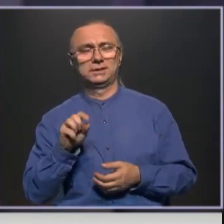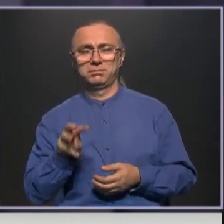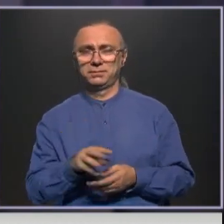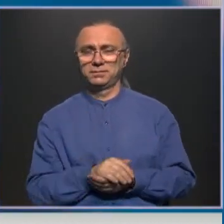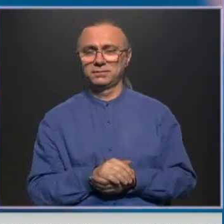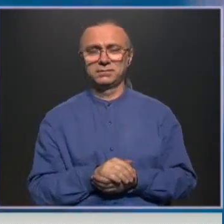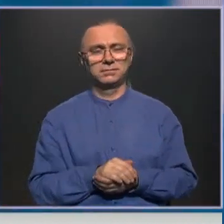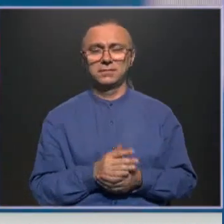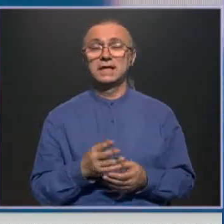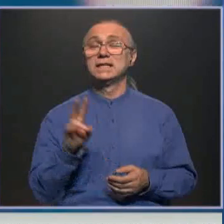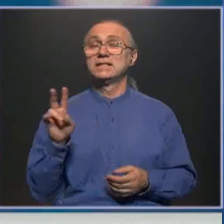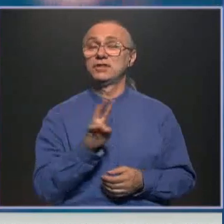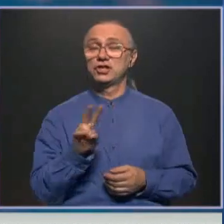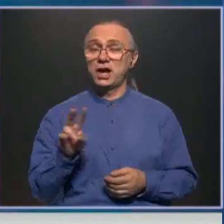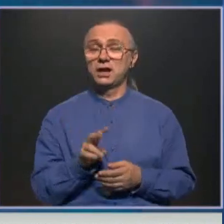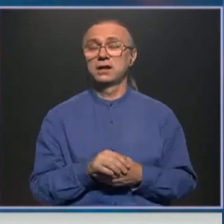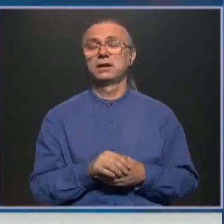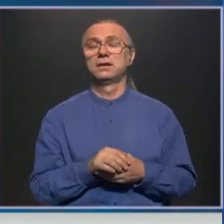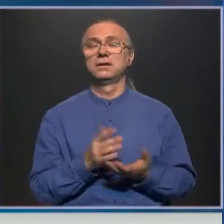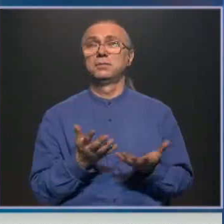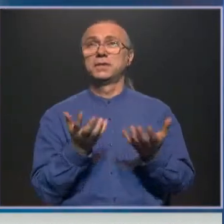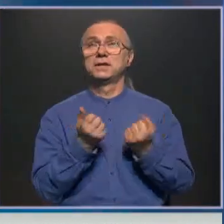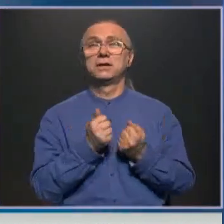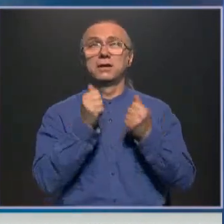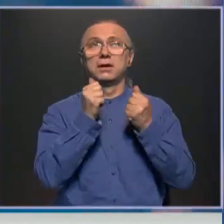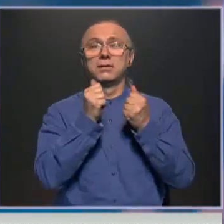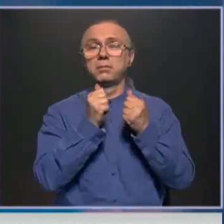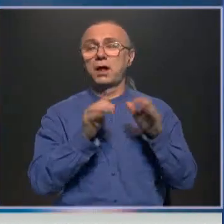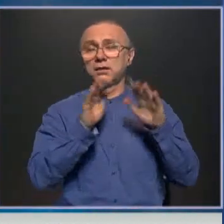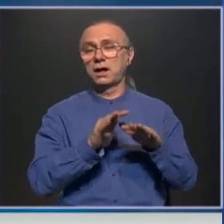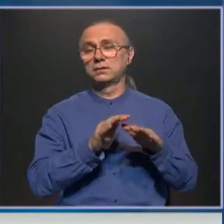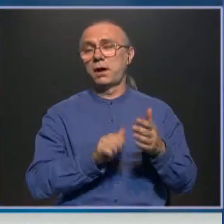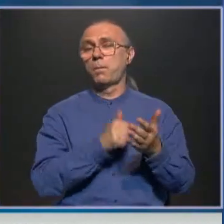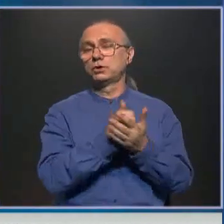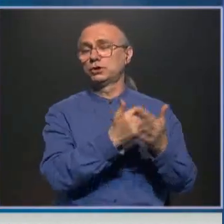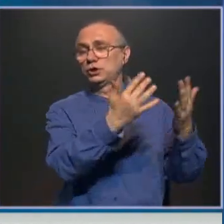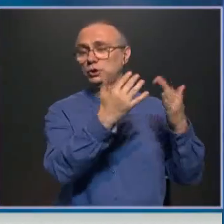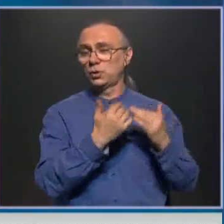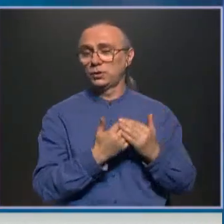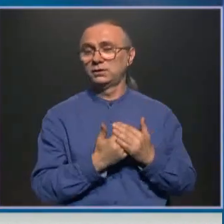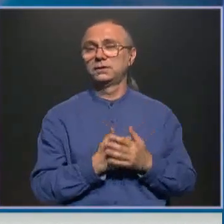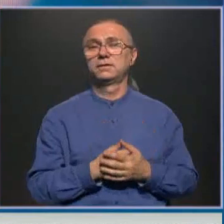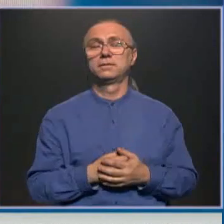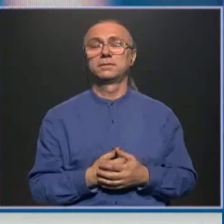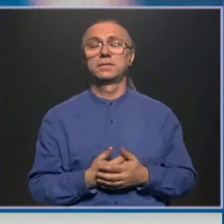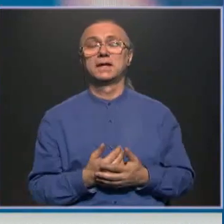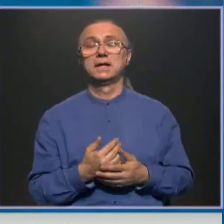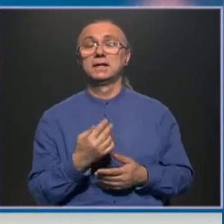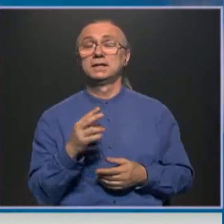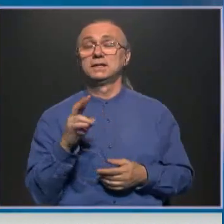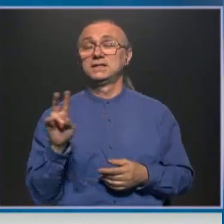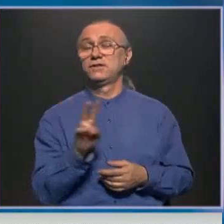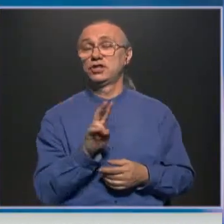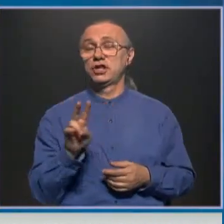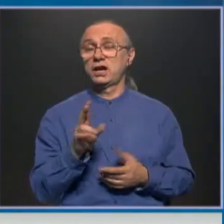священника, потому что священник принял апостольскую благодать от епископов, которые приняли ее от апостолов. Да, священник, он, конечно, единственное, в